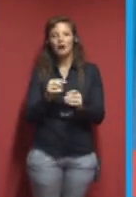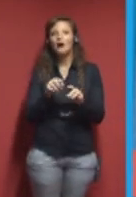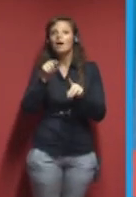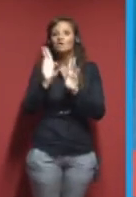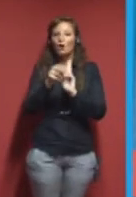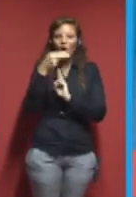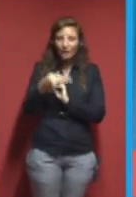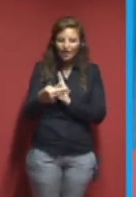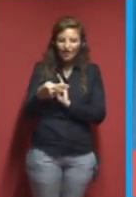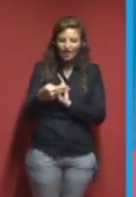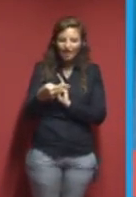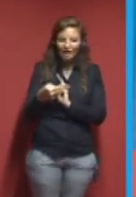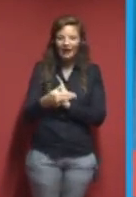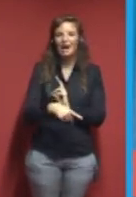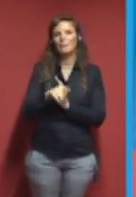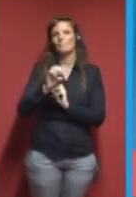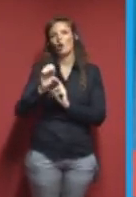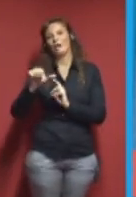chiamate a paesi